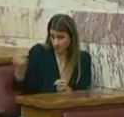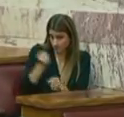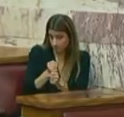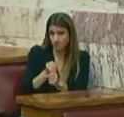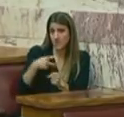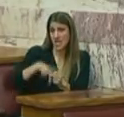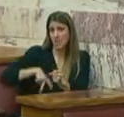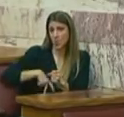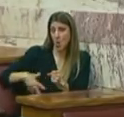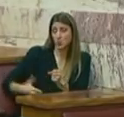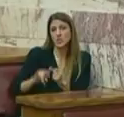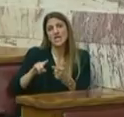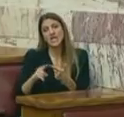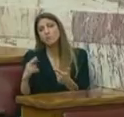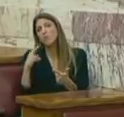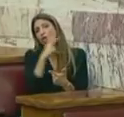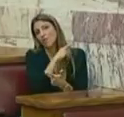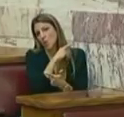κάποιου υπουργού ή πρωθυπουργού ακόμα περισσότερο.